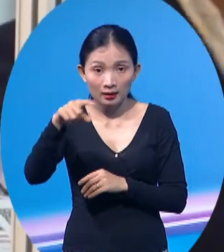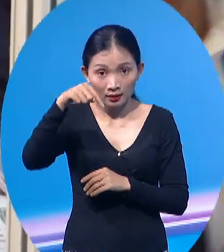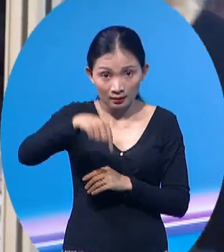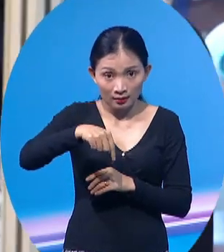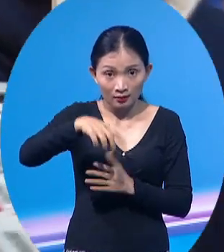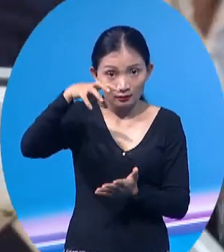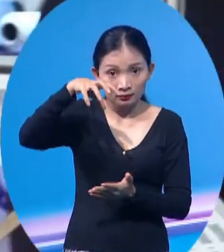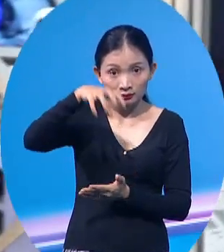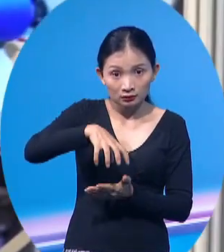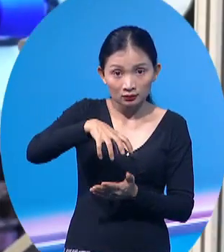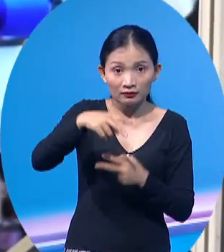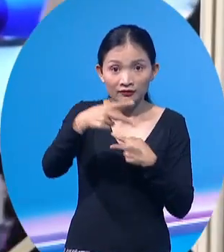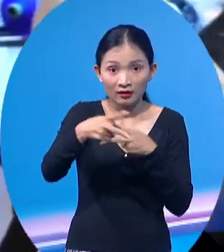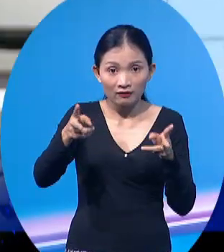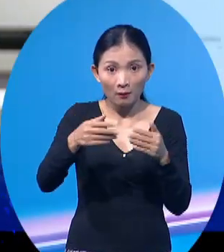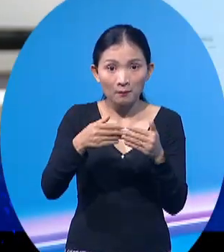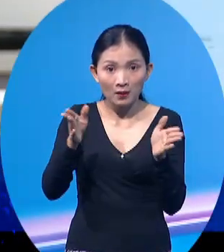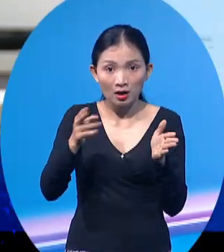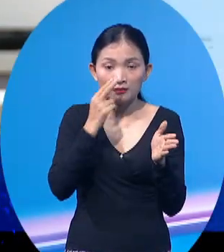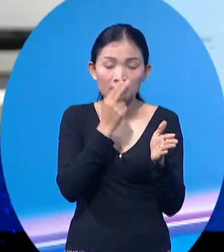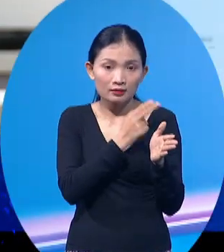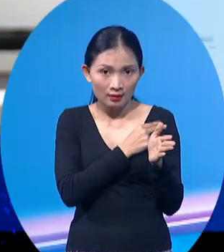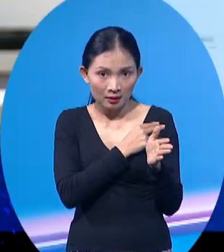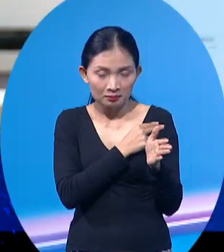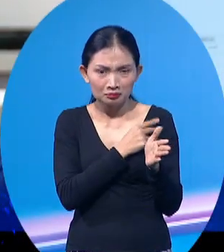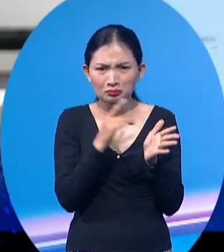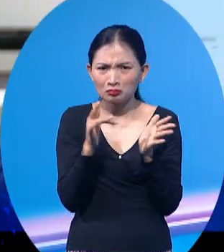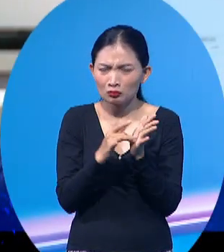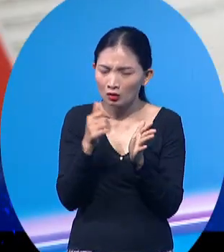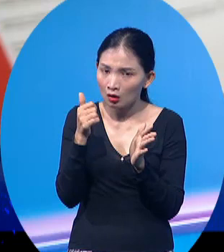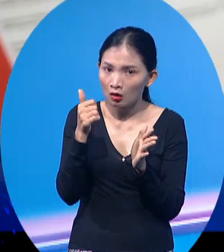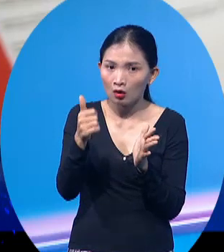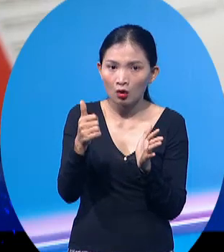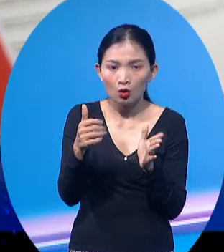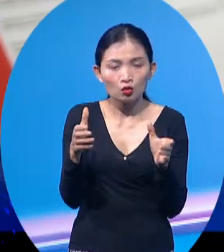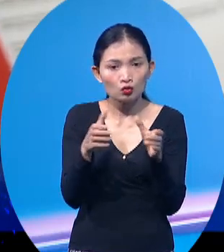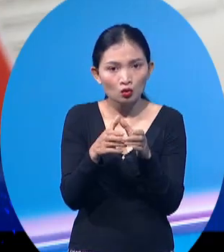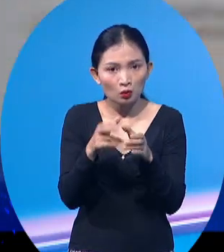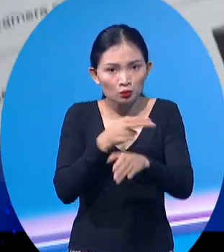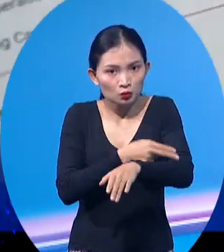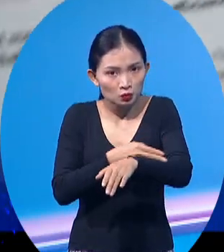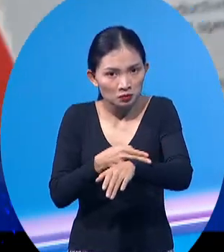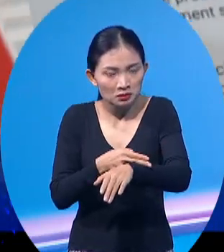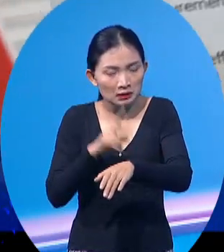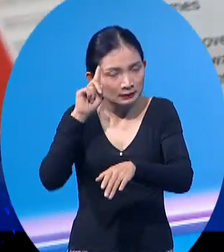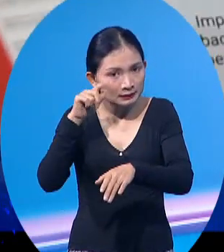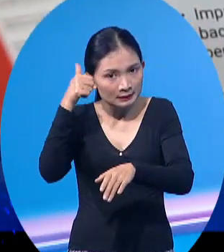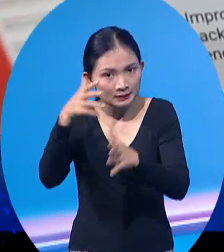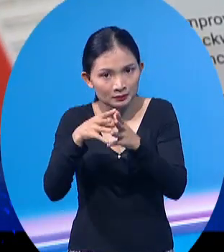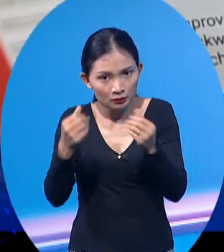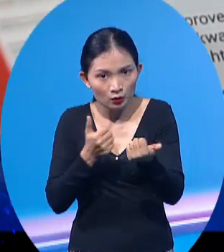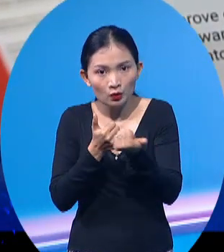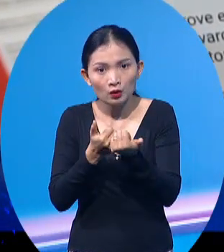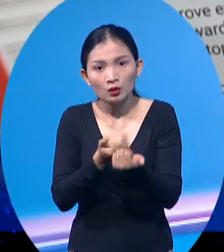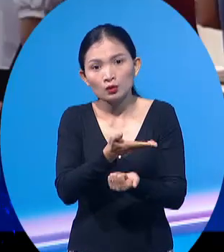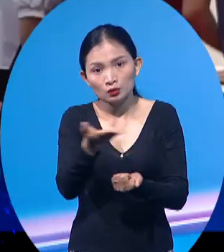cung ứng cho thị trường các thiết bị tiên tiến, phần mềm hiện đại và một đội ngũ chuyên viên giàu chuyên môn hỗ trợ nhiều doanh nghiệp vượt qua khó khăn trong